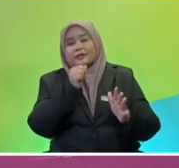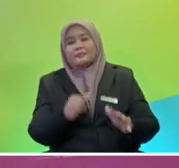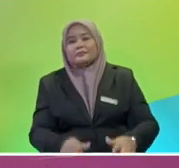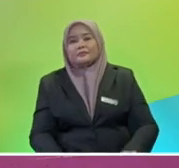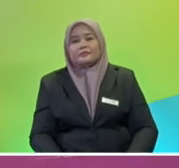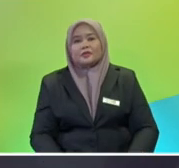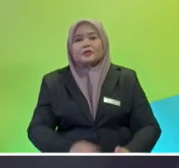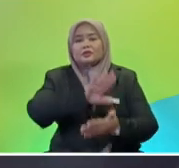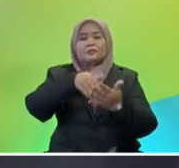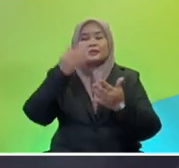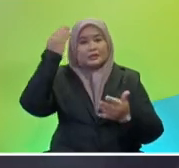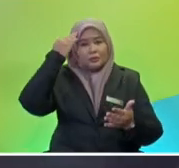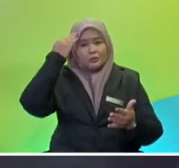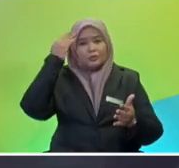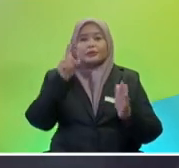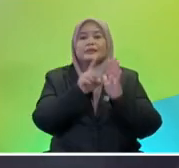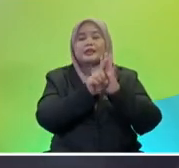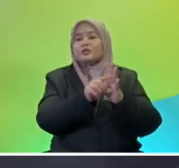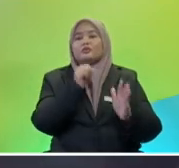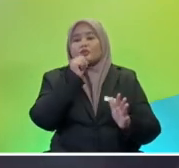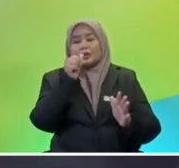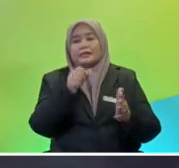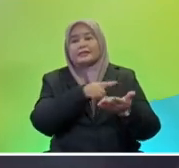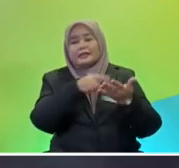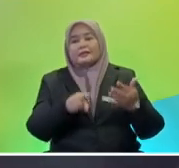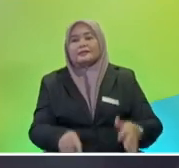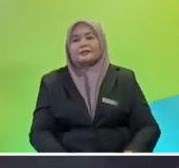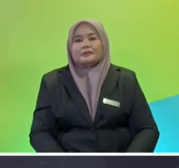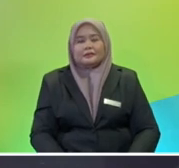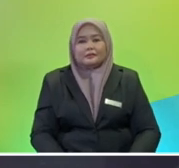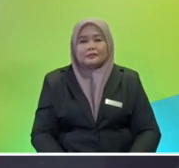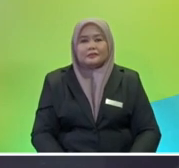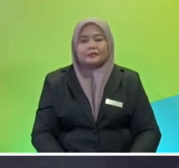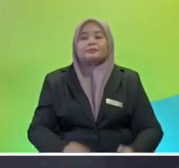semua orang tahu itu bukan bukan